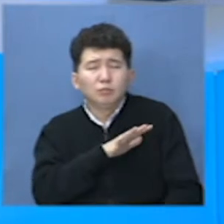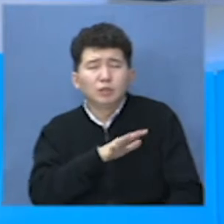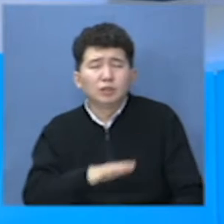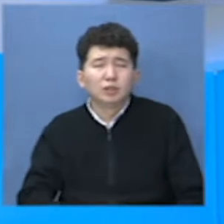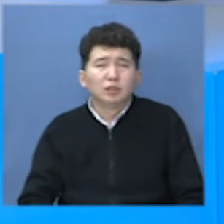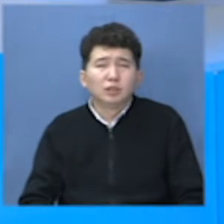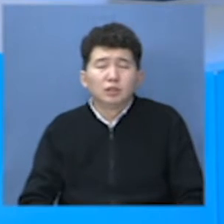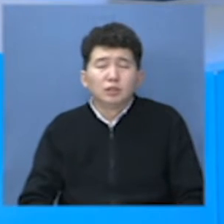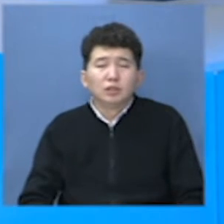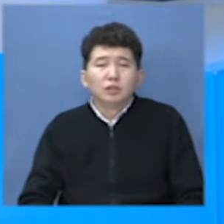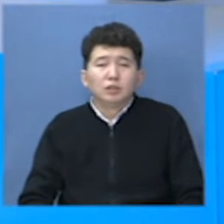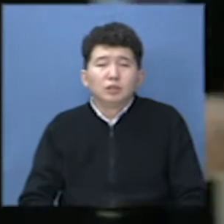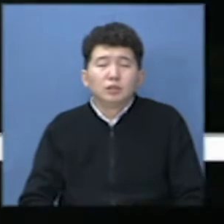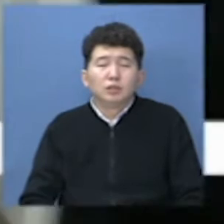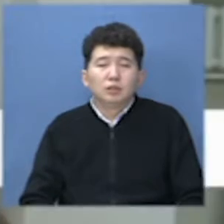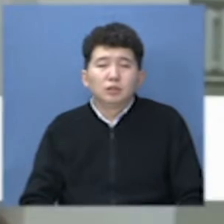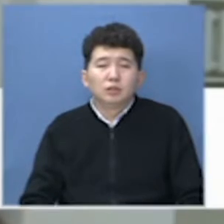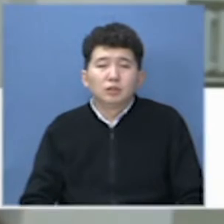голос.